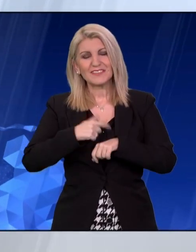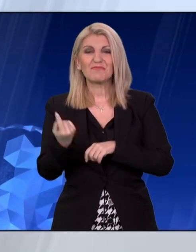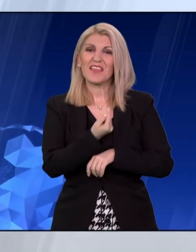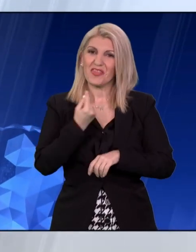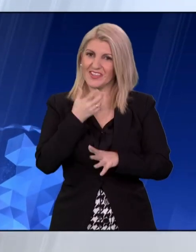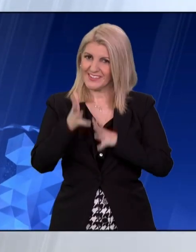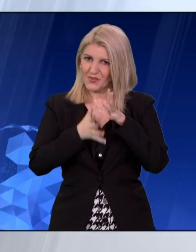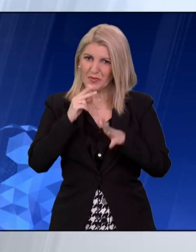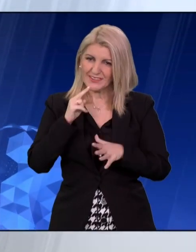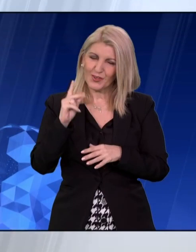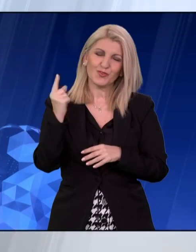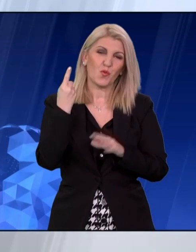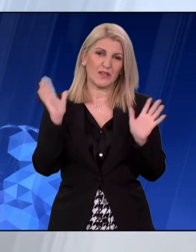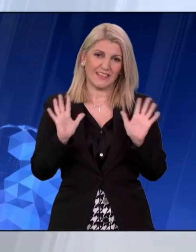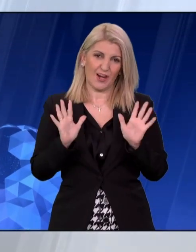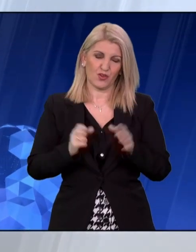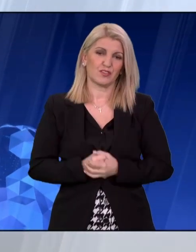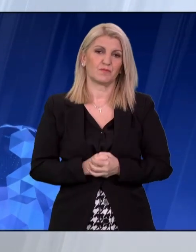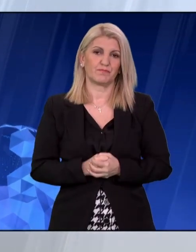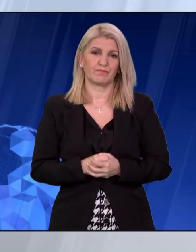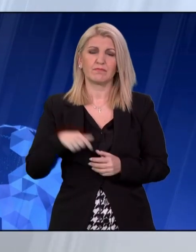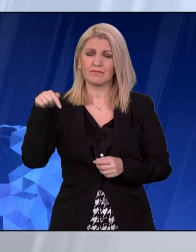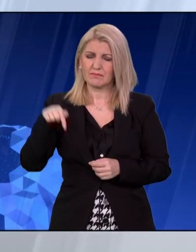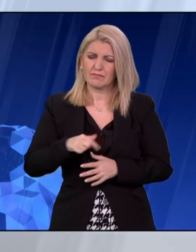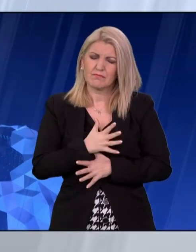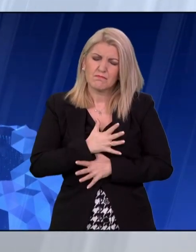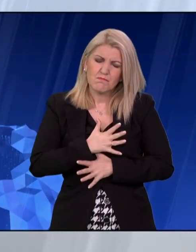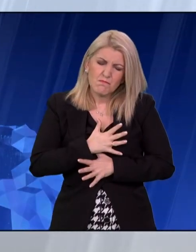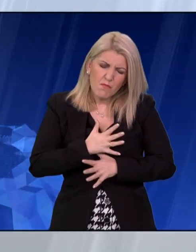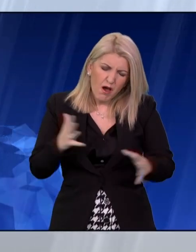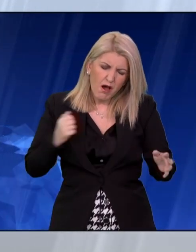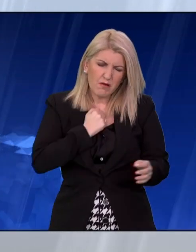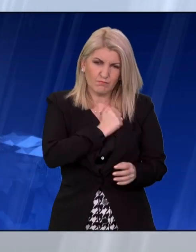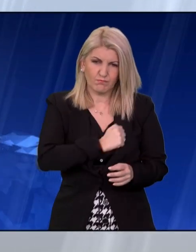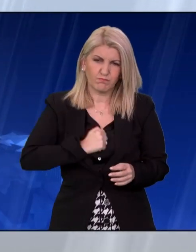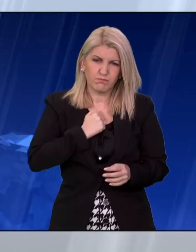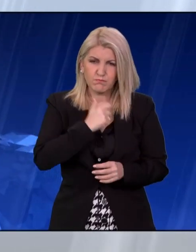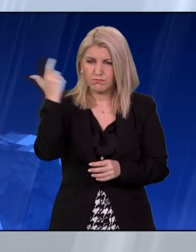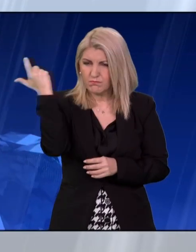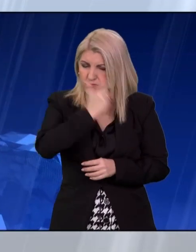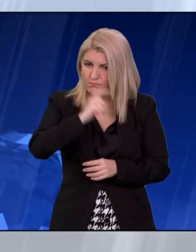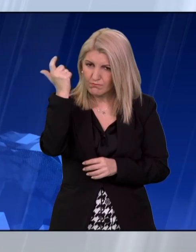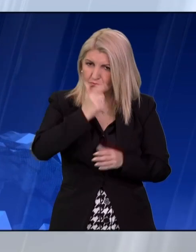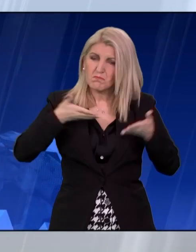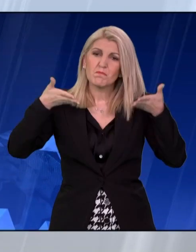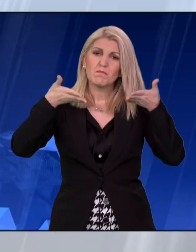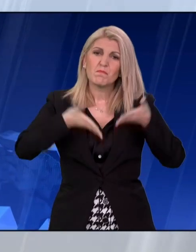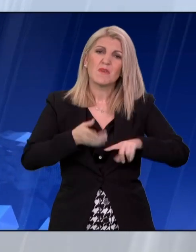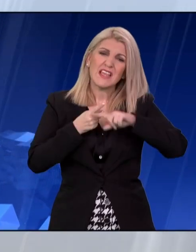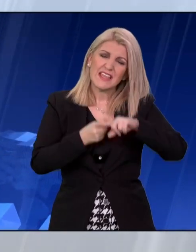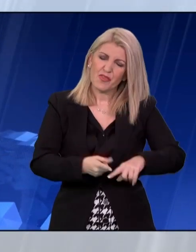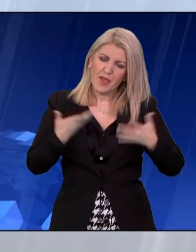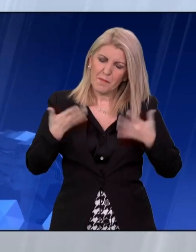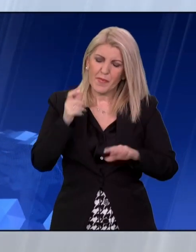γλώσσα από το one channel με μεγάλη οδύνη και ασήκωτο θρήνο κηδεύτηκε σήμερα ο 4χρονος επισμηναγός της πολεμικής